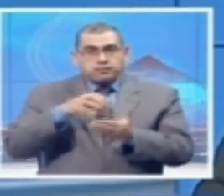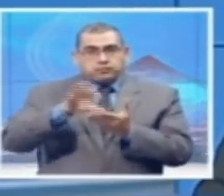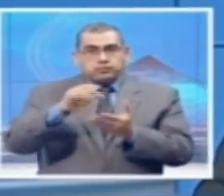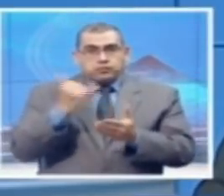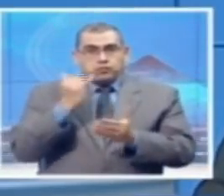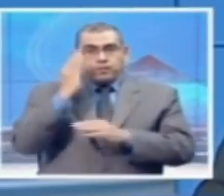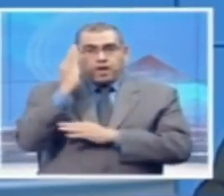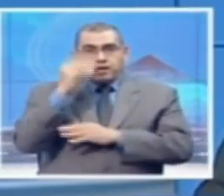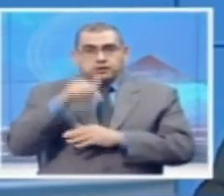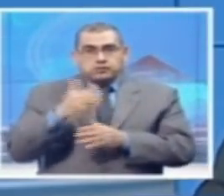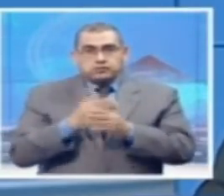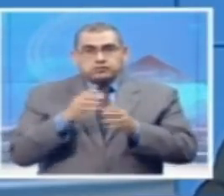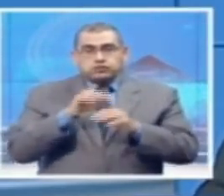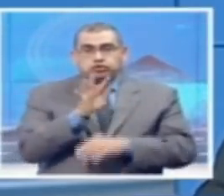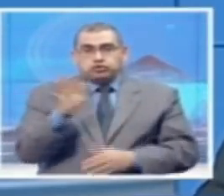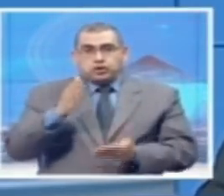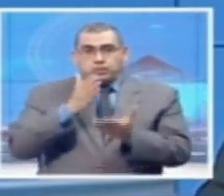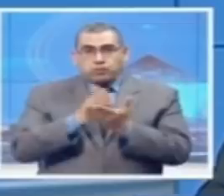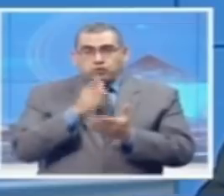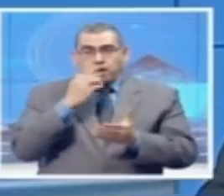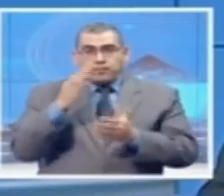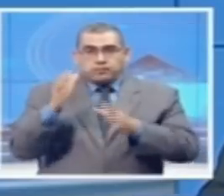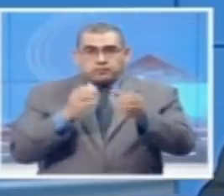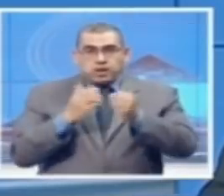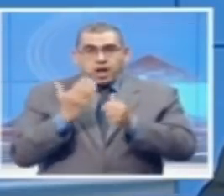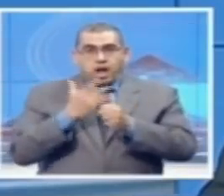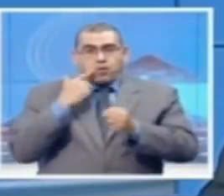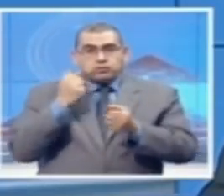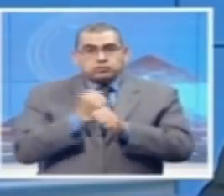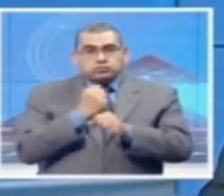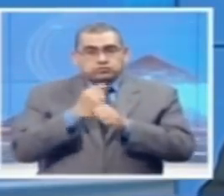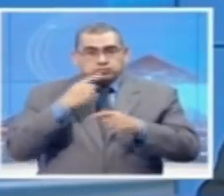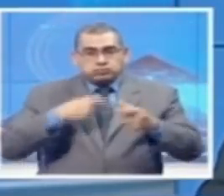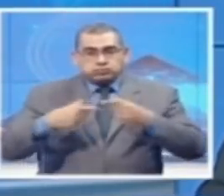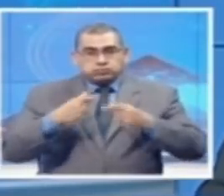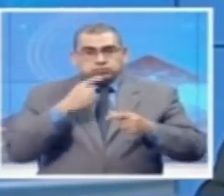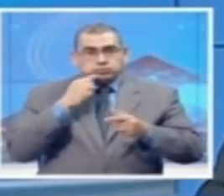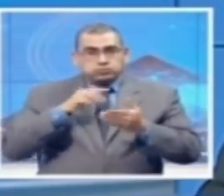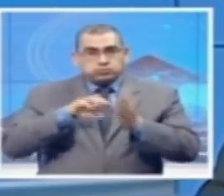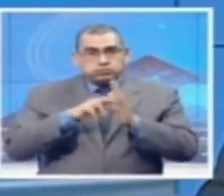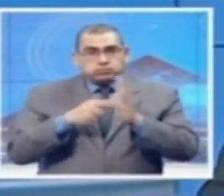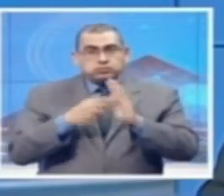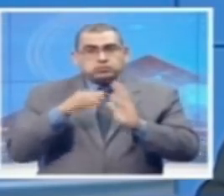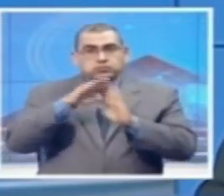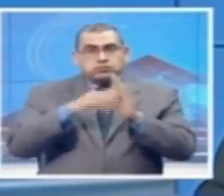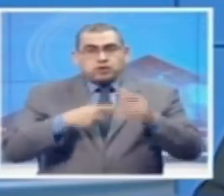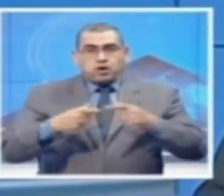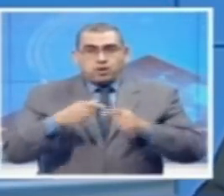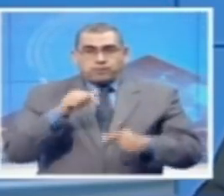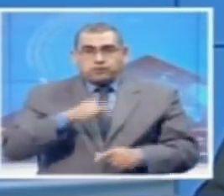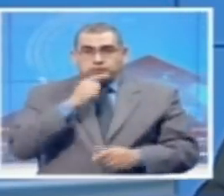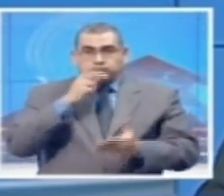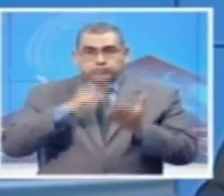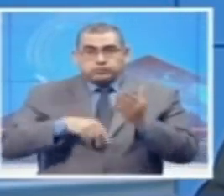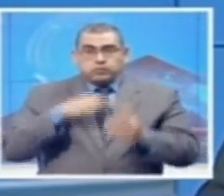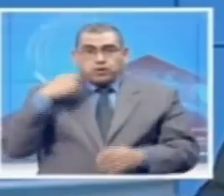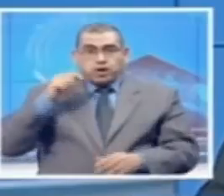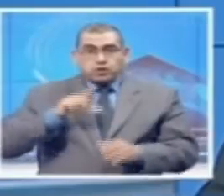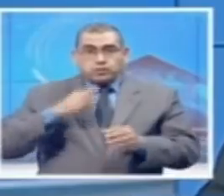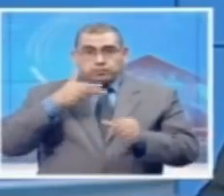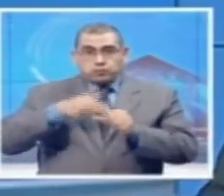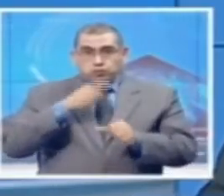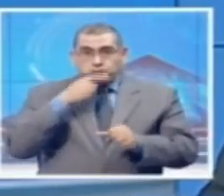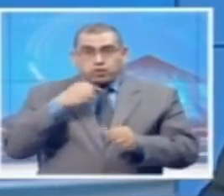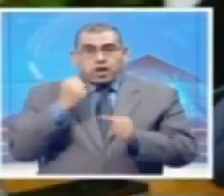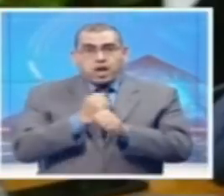في منطقة شرق المتوسط من خلال الاستعانة بأحدث التكنولوجيات وتطبيق التحول الرقمي. تصريحات الملا جاءت خلال